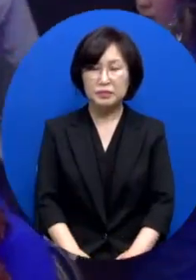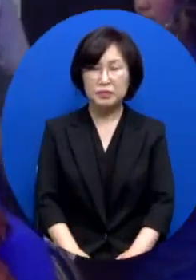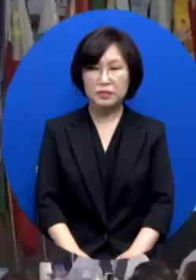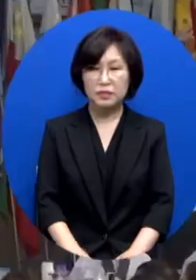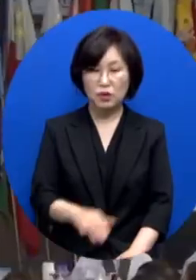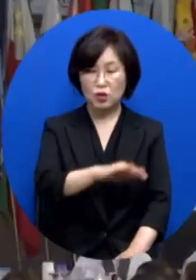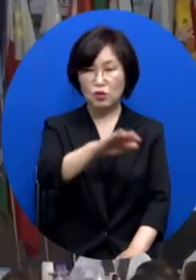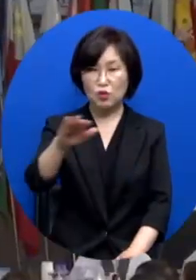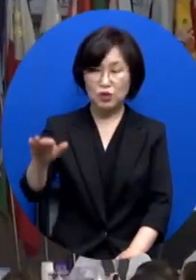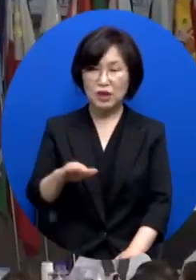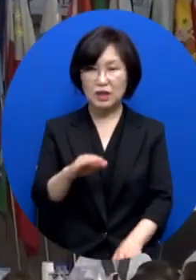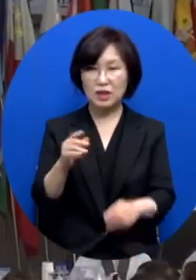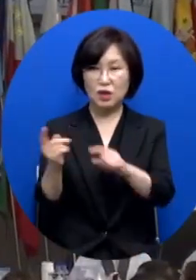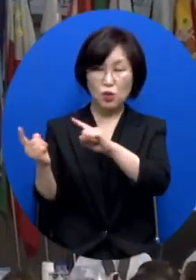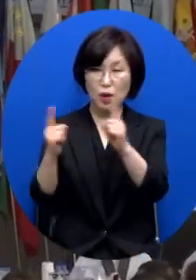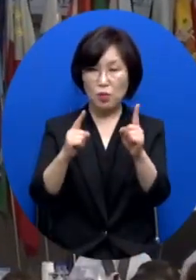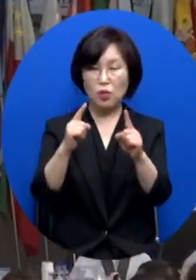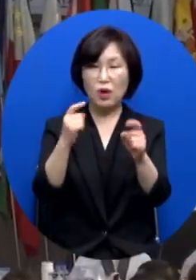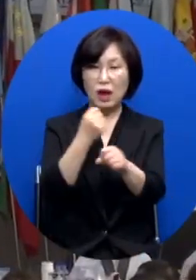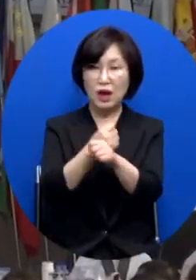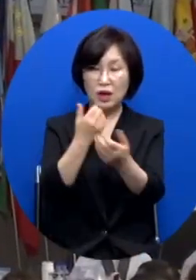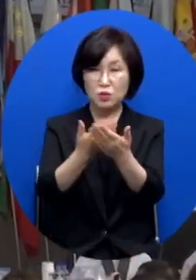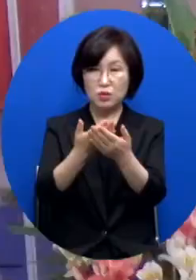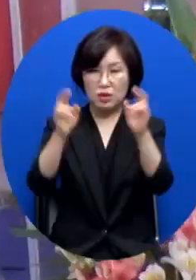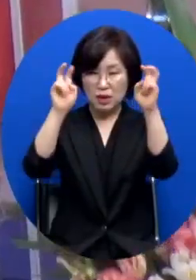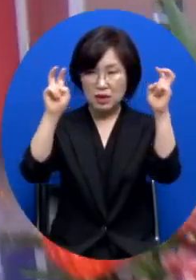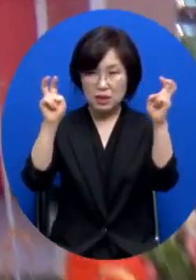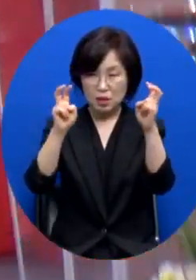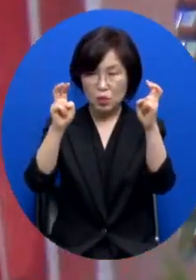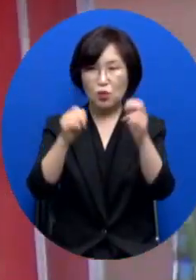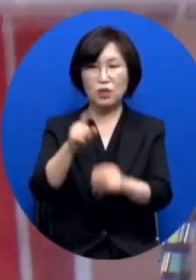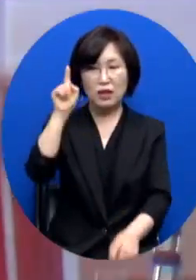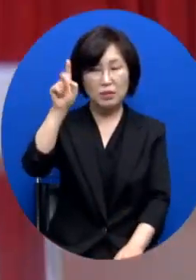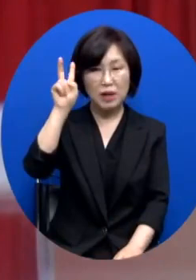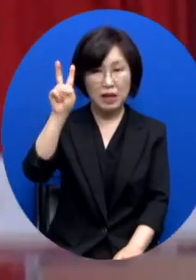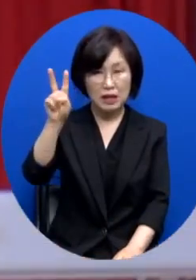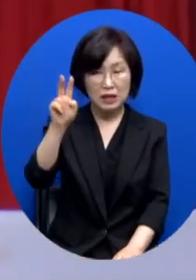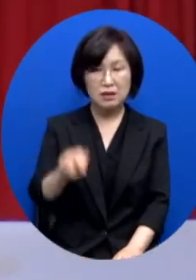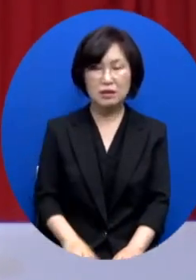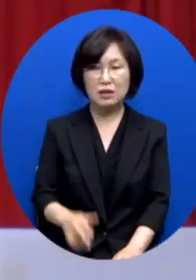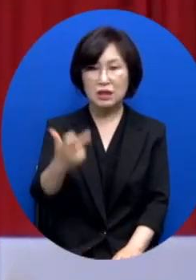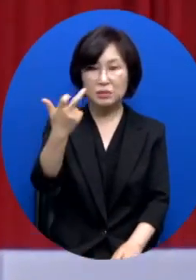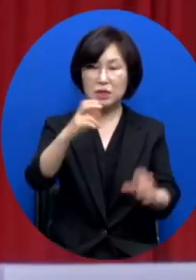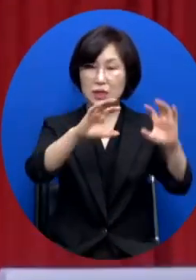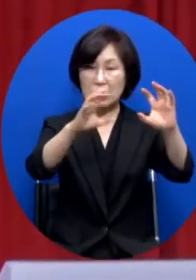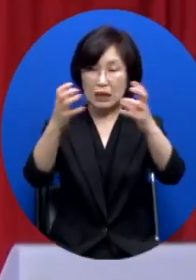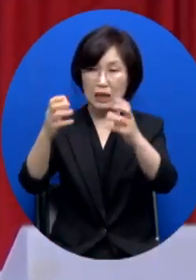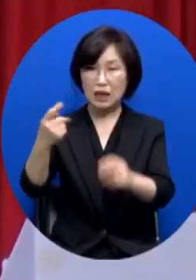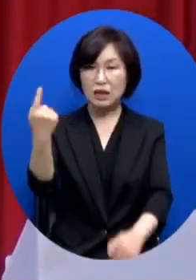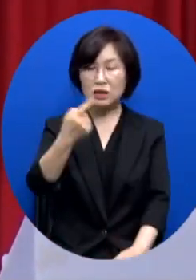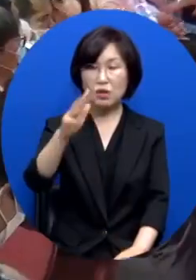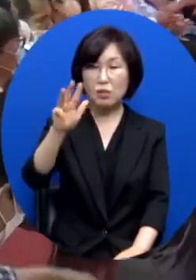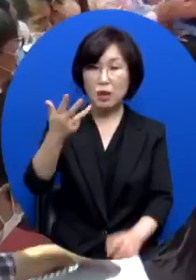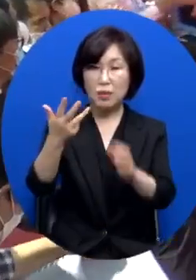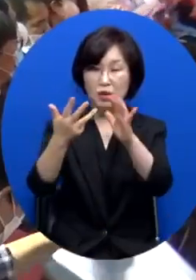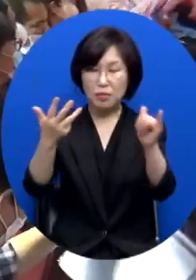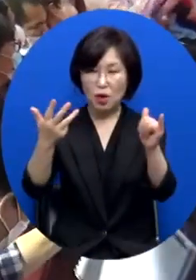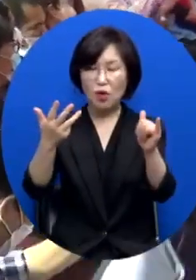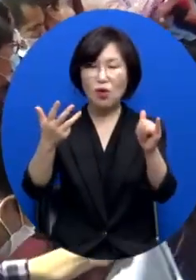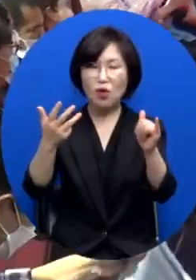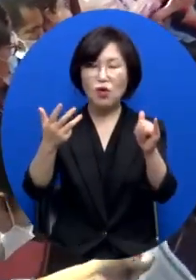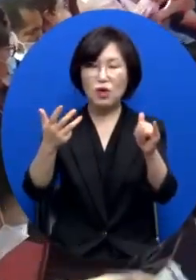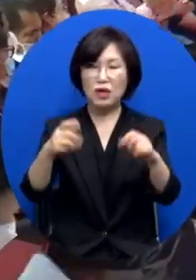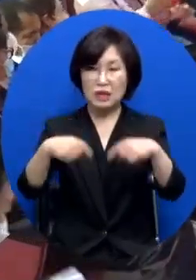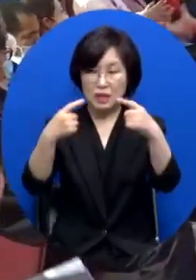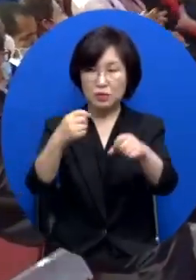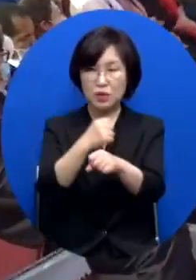우리를 회복하소서라는 주제로 1박 2일간 진행된 대회는 17개국 그리고 1,800여 명이 참여한 가운데 진행됐습니다.